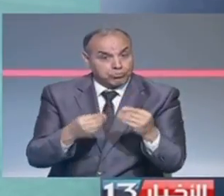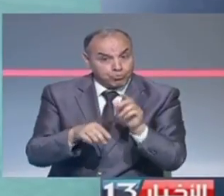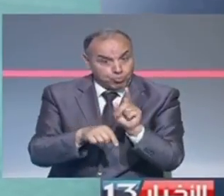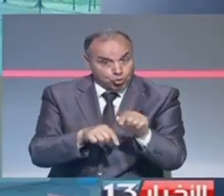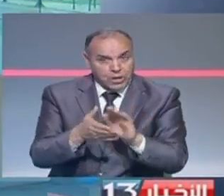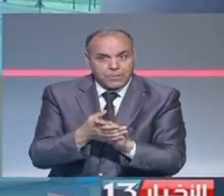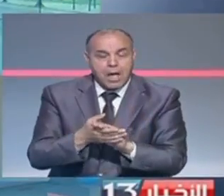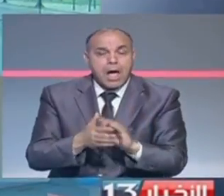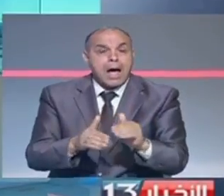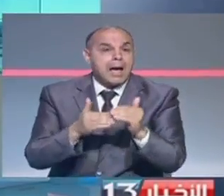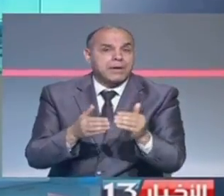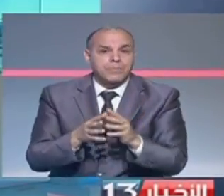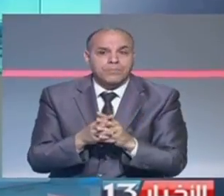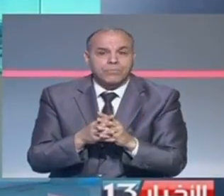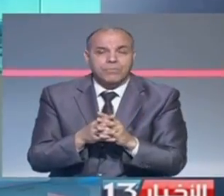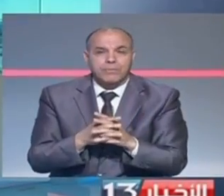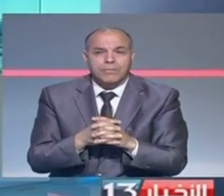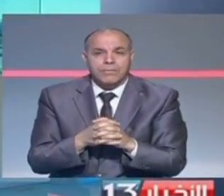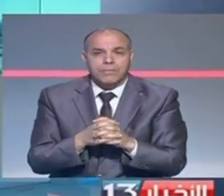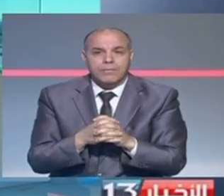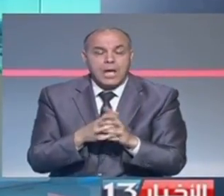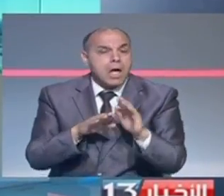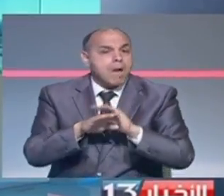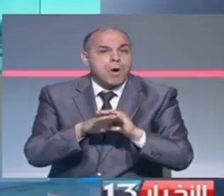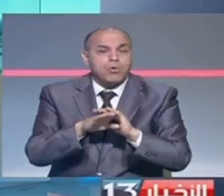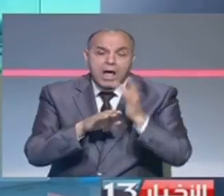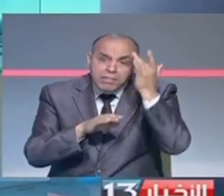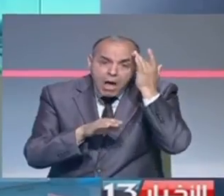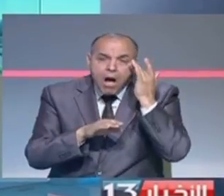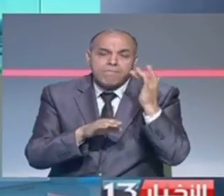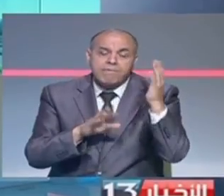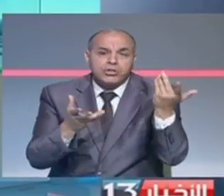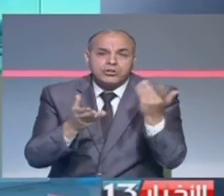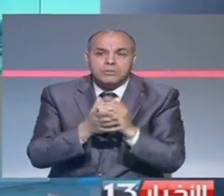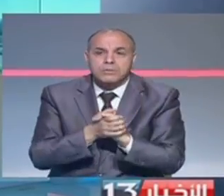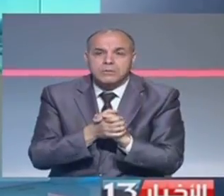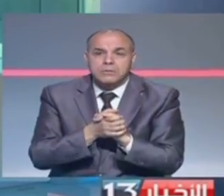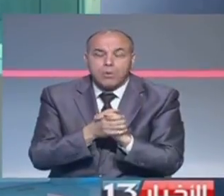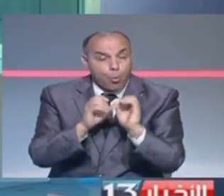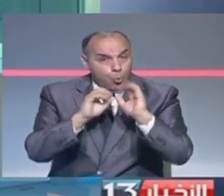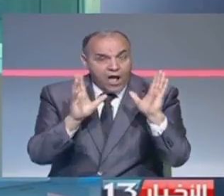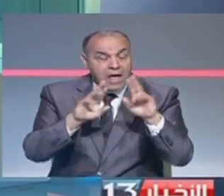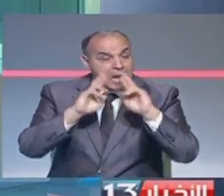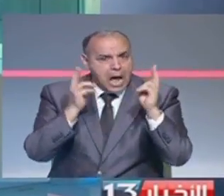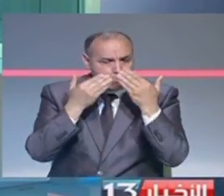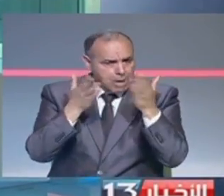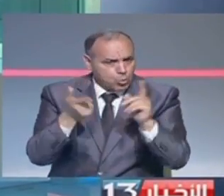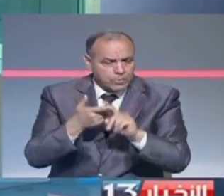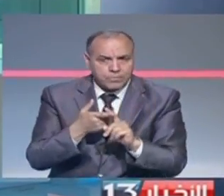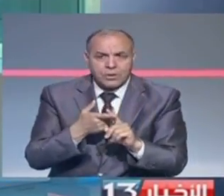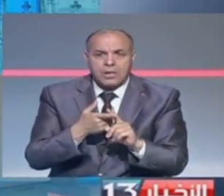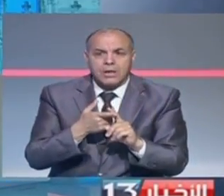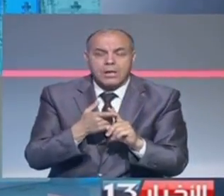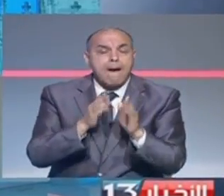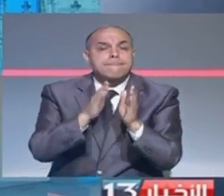ثم اه اه تجعل محتويك الثقافه اه اه ظاهره للعالم اجمع اه